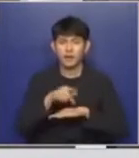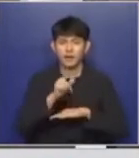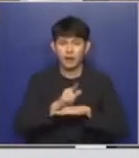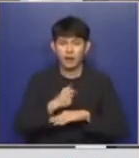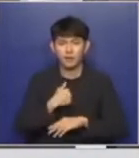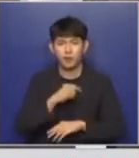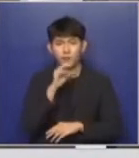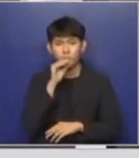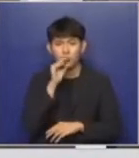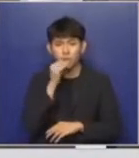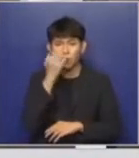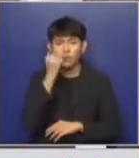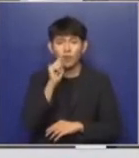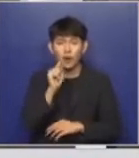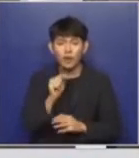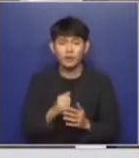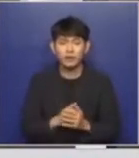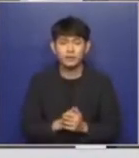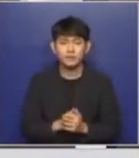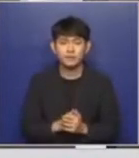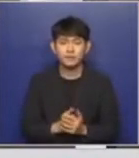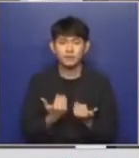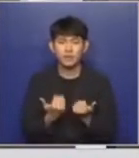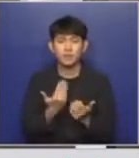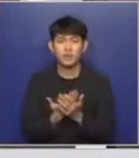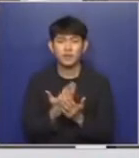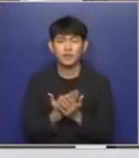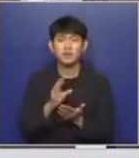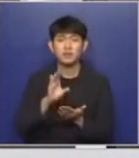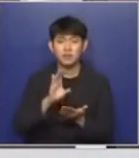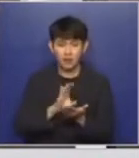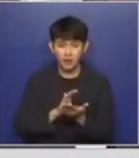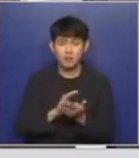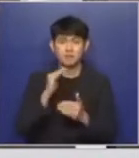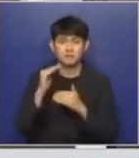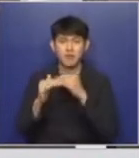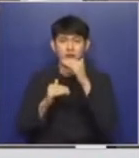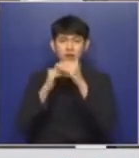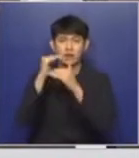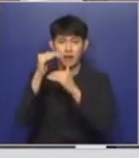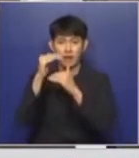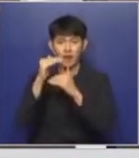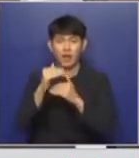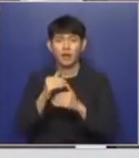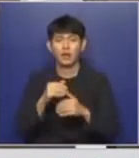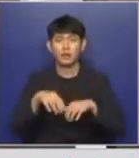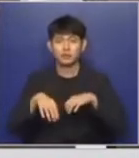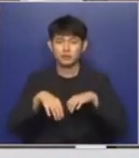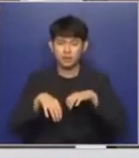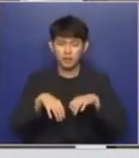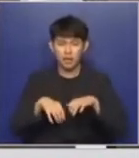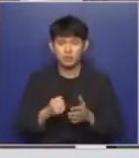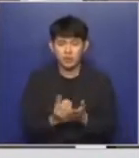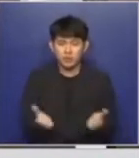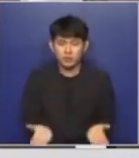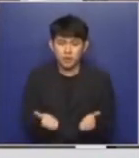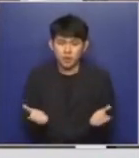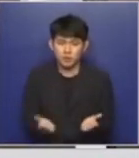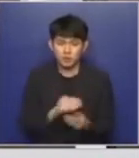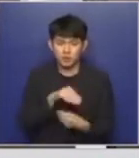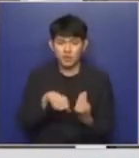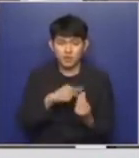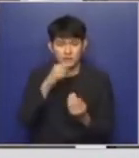จะพูดเพราะถือว่าเป็นเงินที่ต้องนำมาพัฒนาศักยภาพการขับเคลื่อนประเทศมุ่งไป